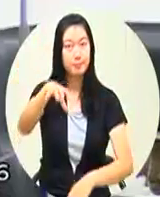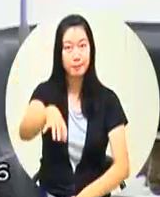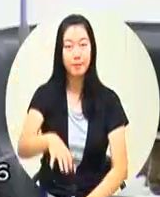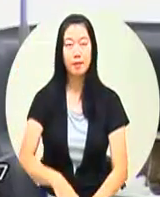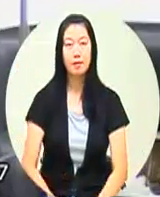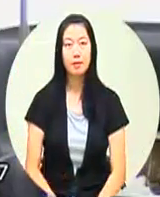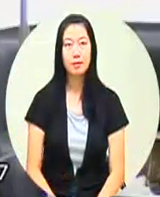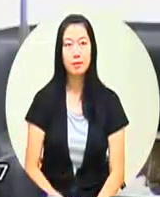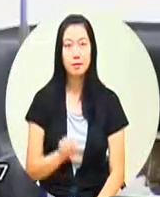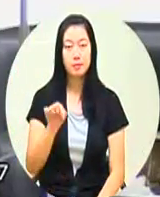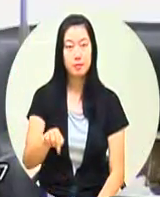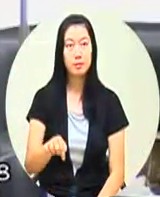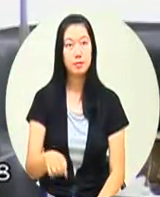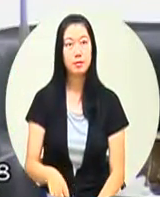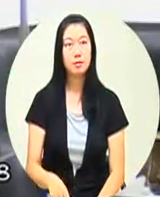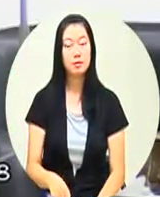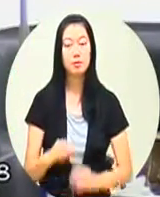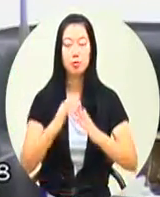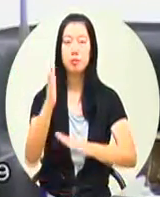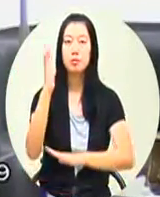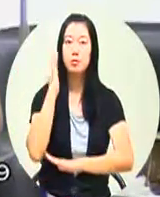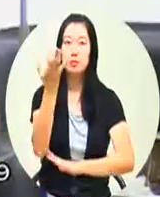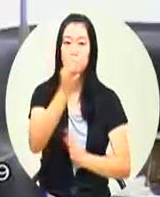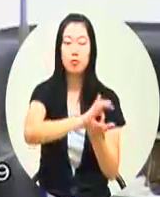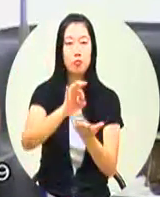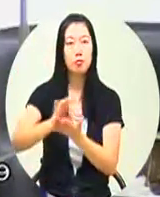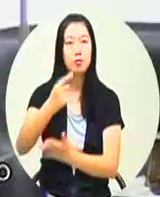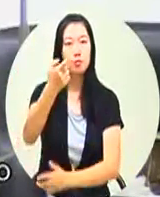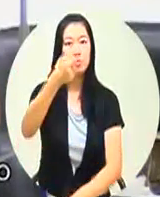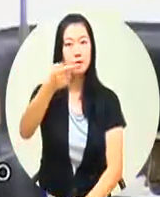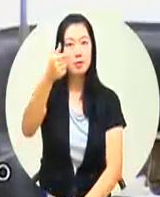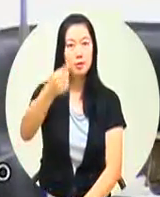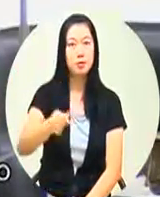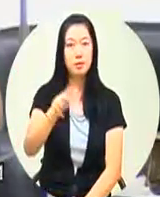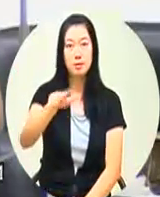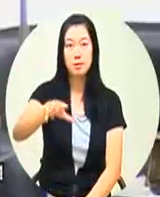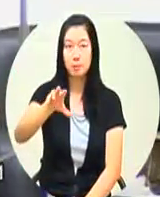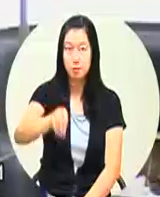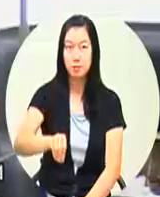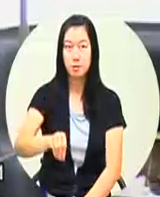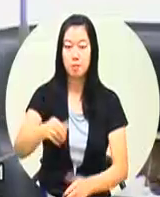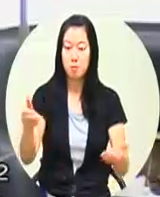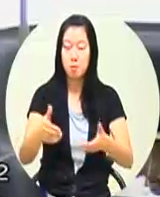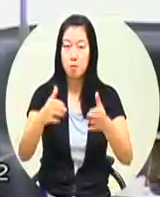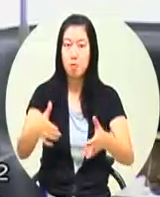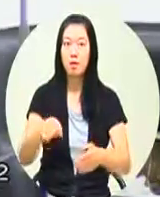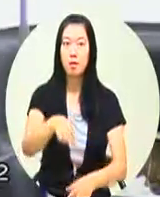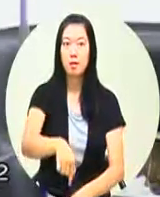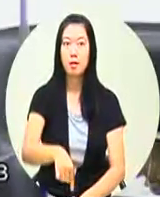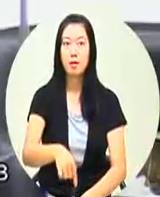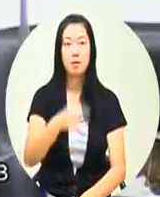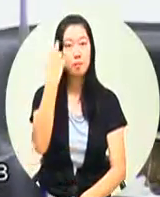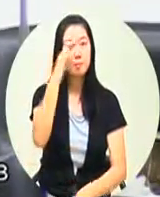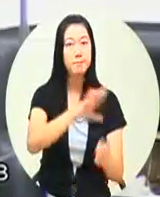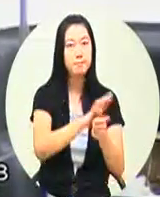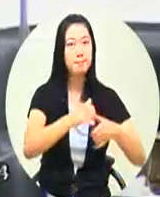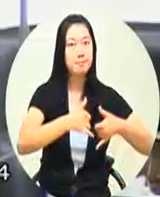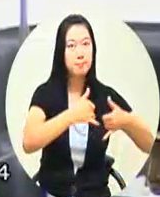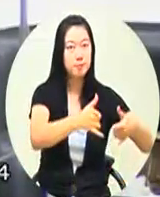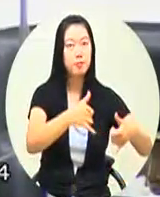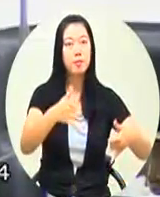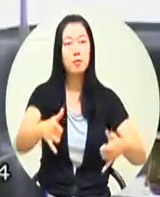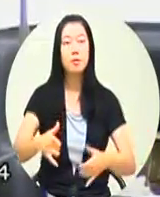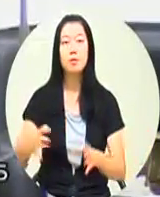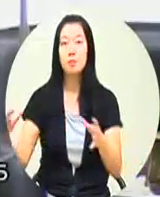算讲是咱市府吼，开1亿7千万打造的爱河之心，我伫破坏路加咱的同盟路啦。那